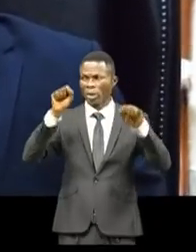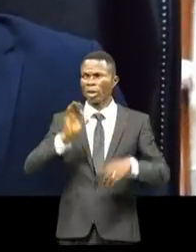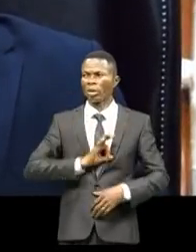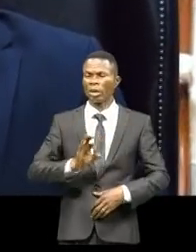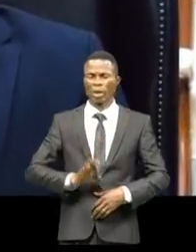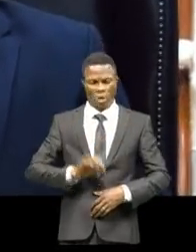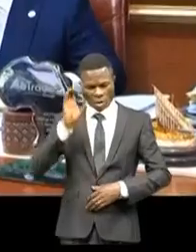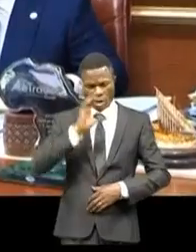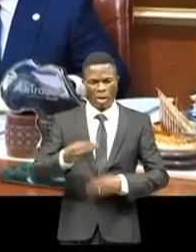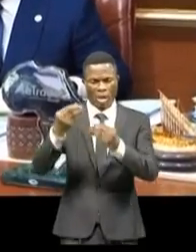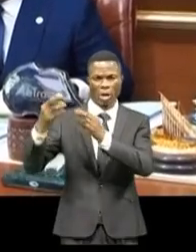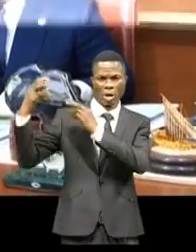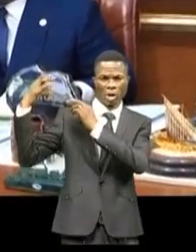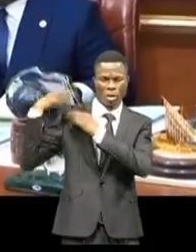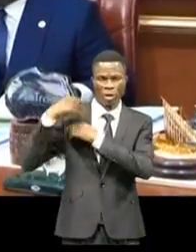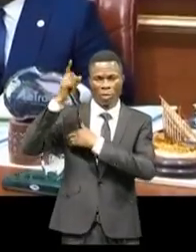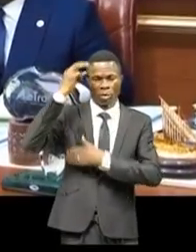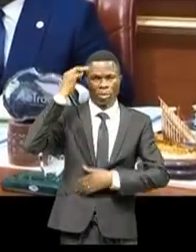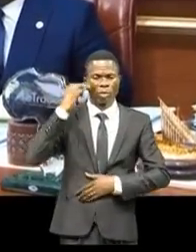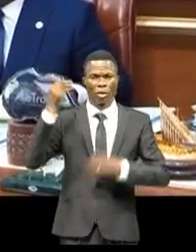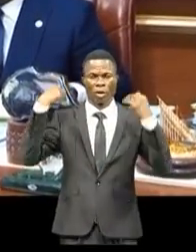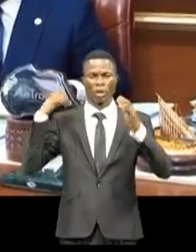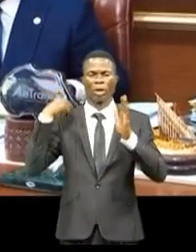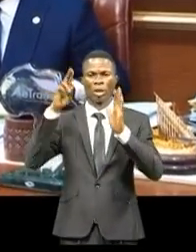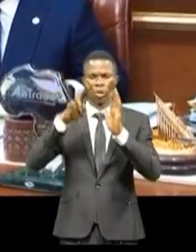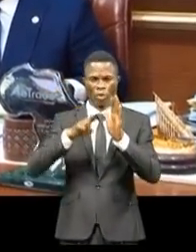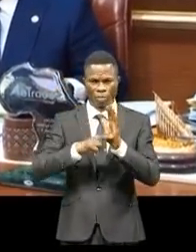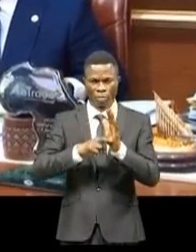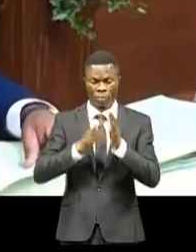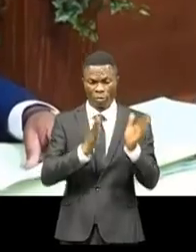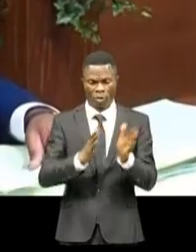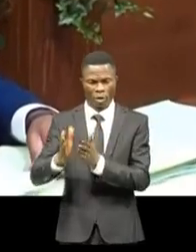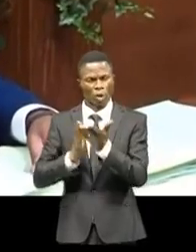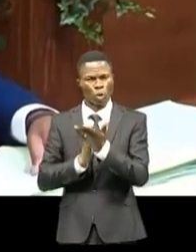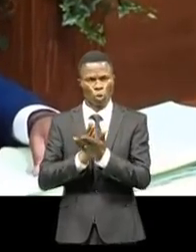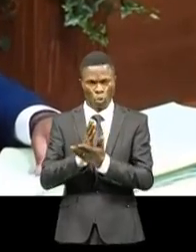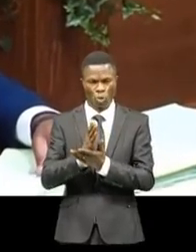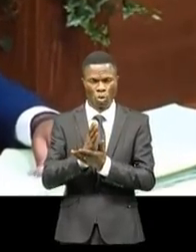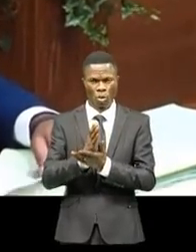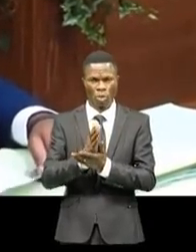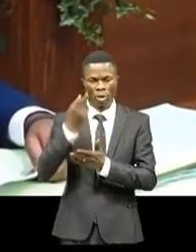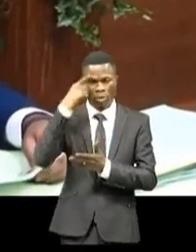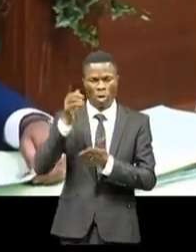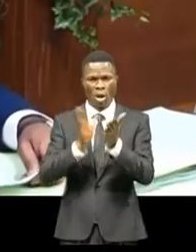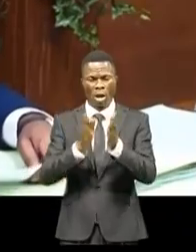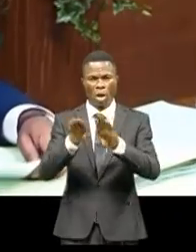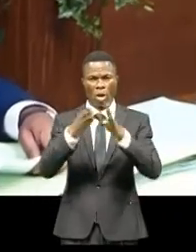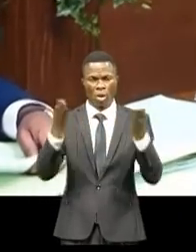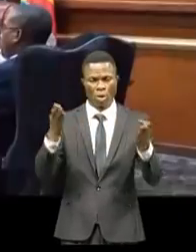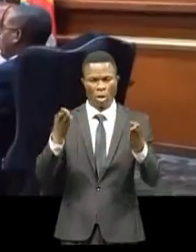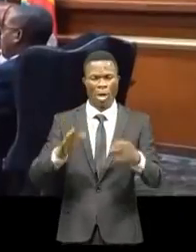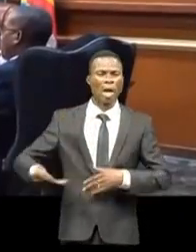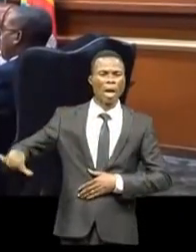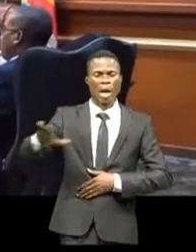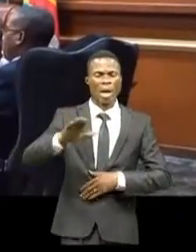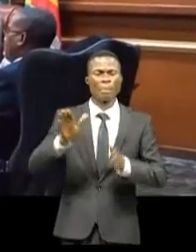a chargé le premier ministre chef du gouvernement de prendre les dispositions nécessaires pour la rentrée scolaire sur toute